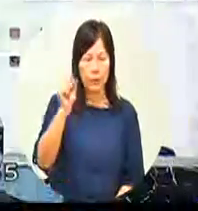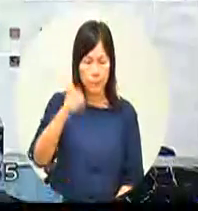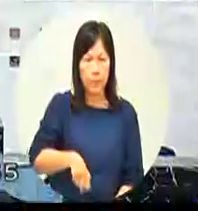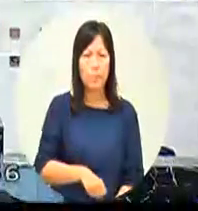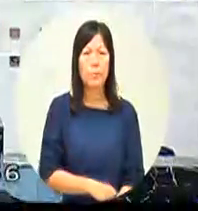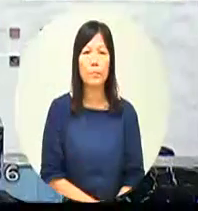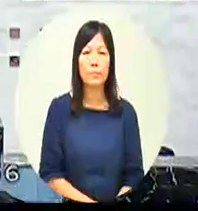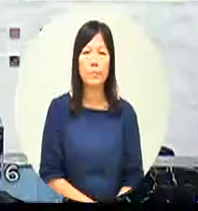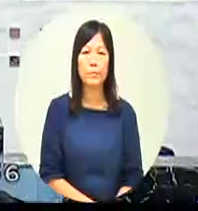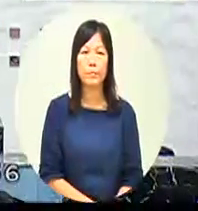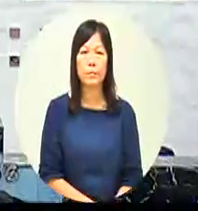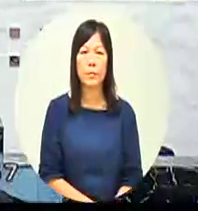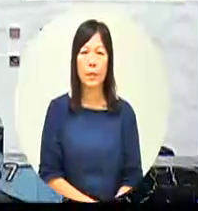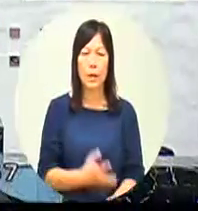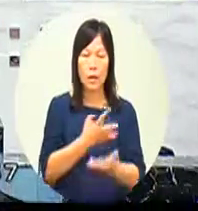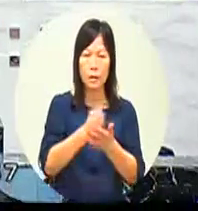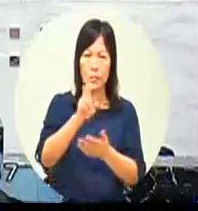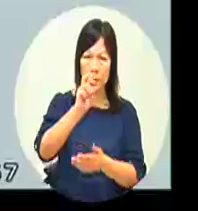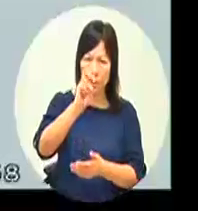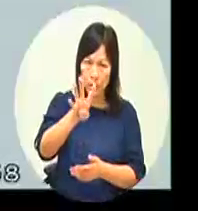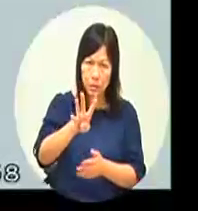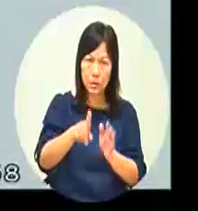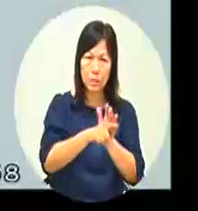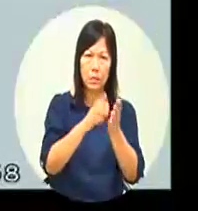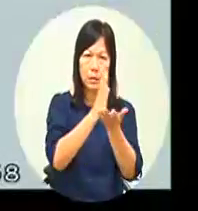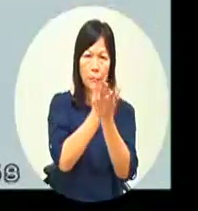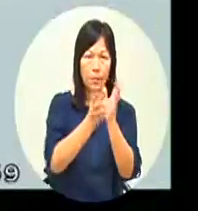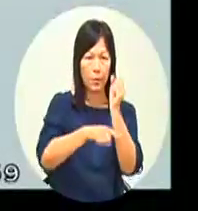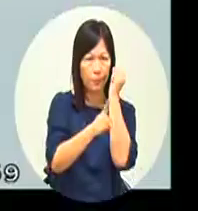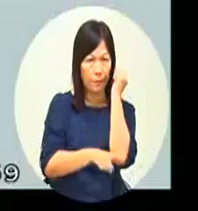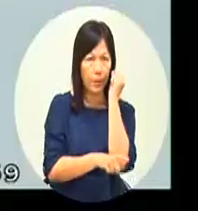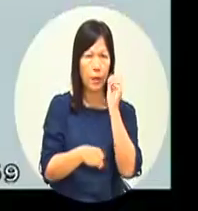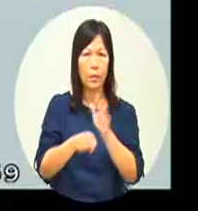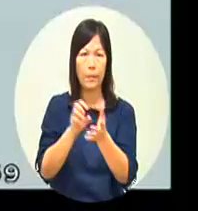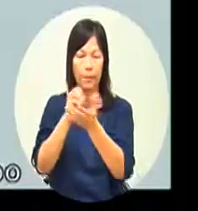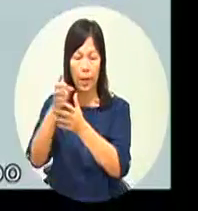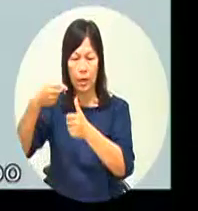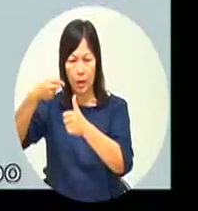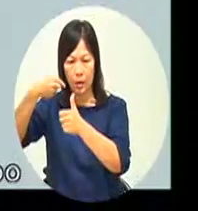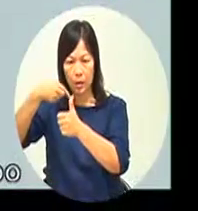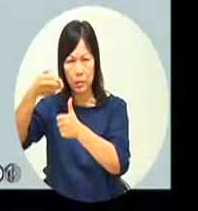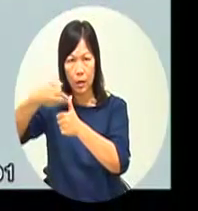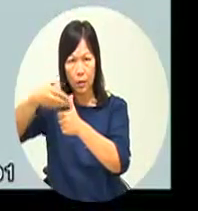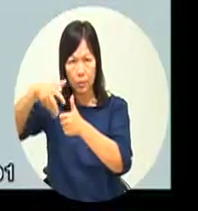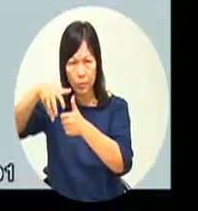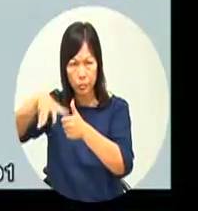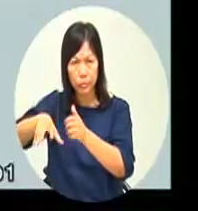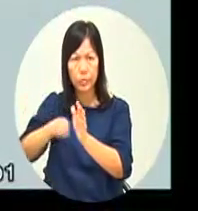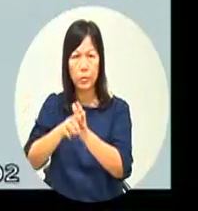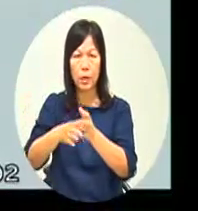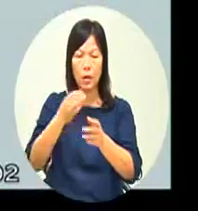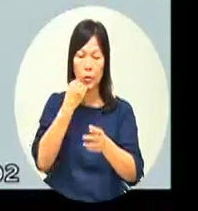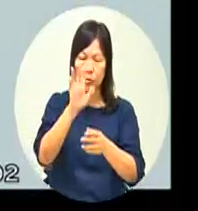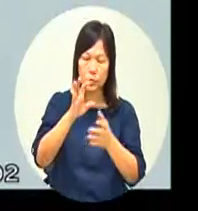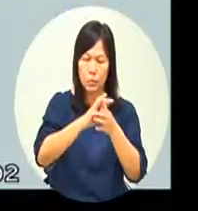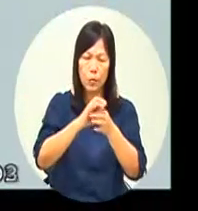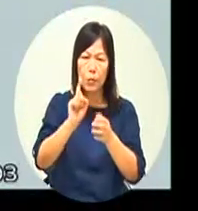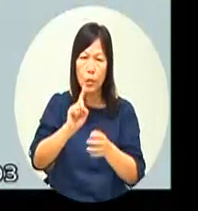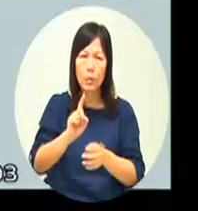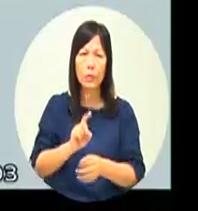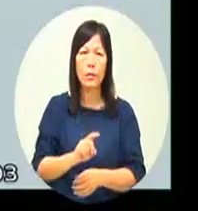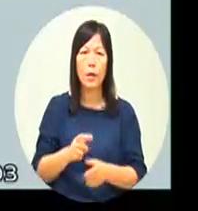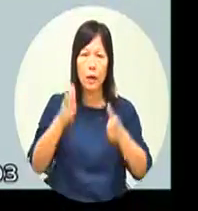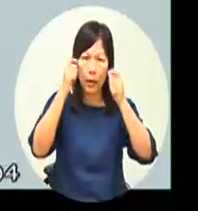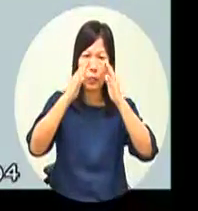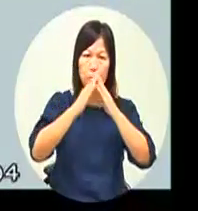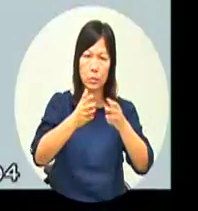查。 案号二十四类别法规报告机关高雄市政府教育局案由